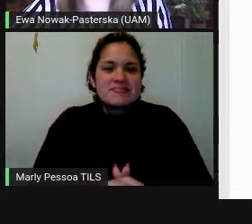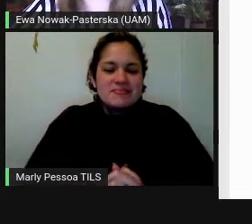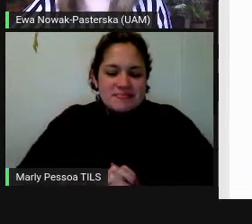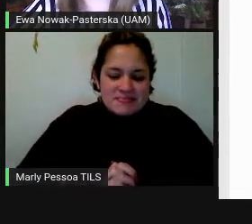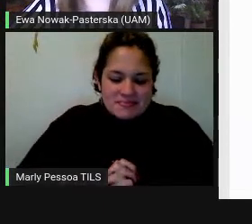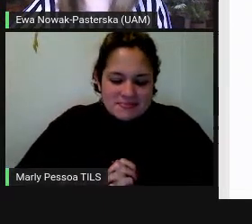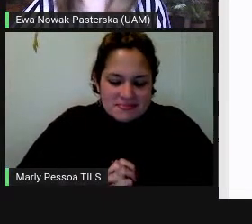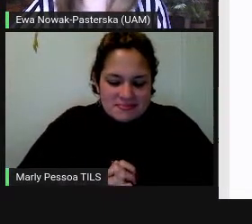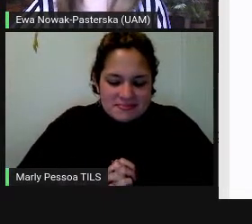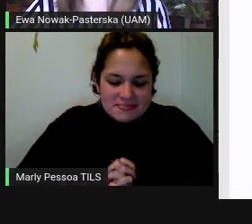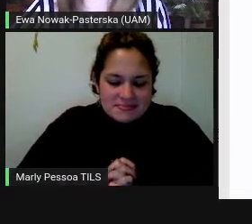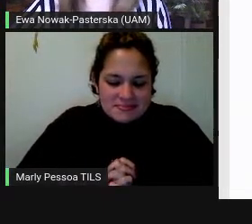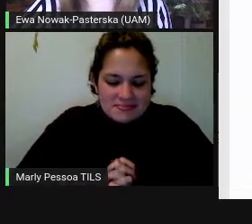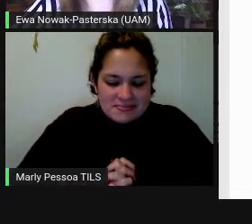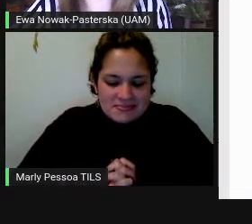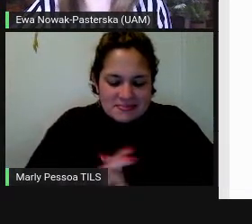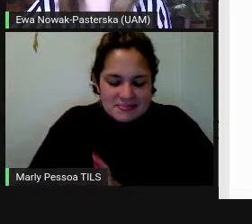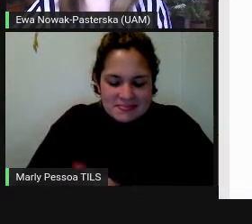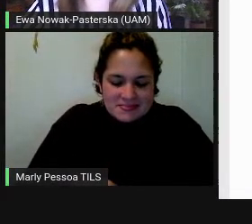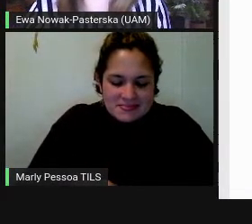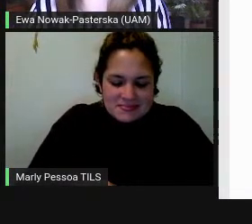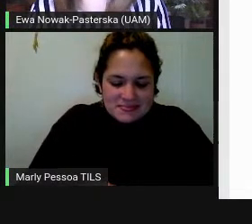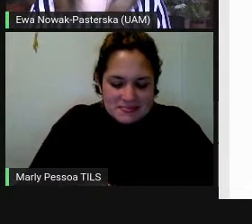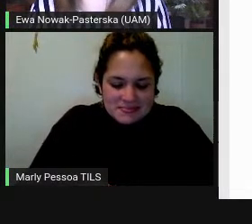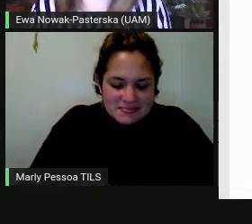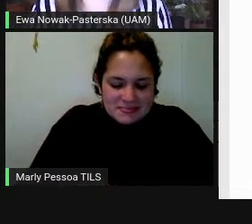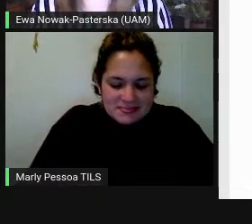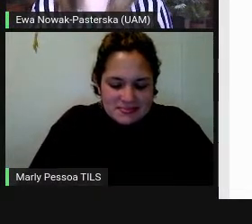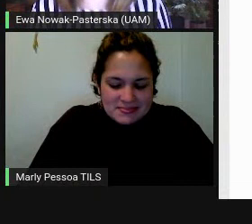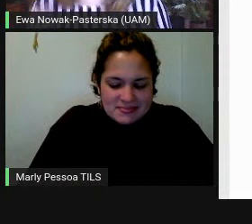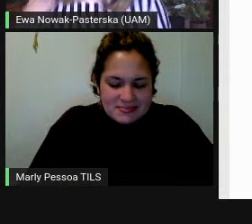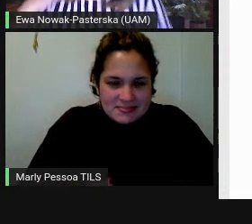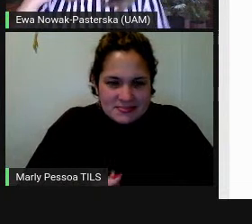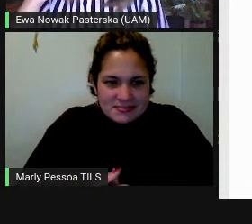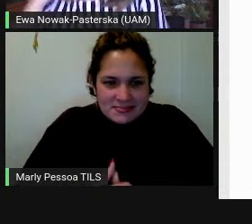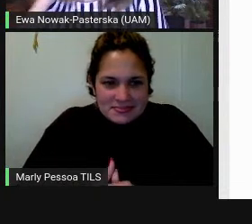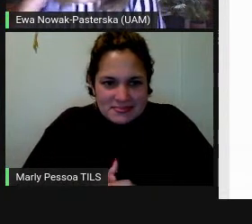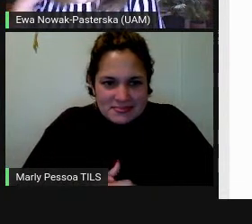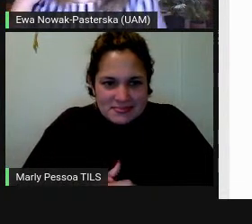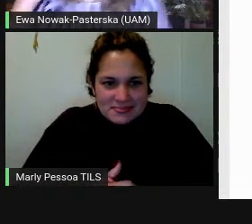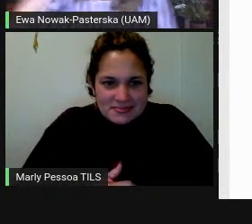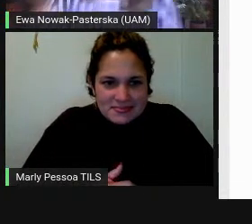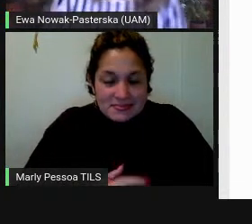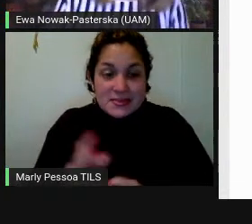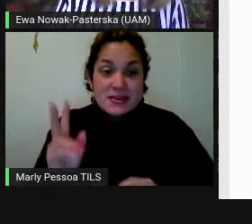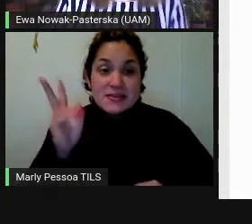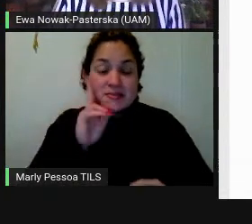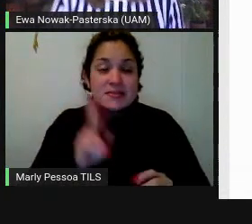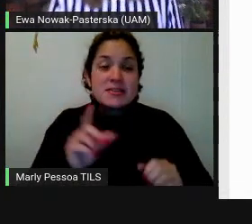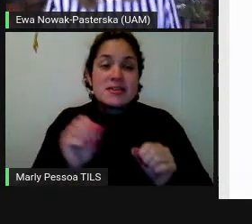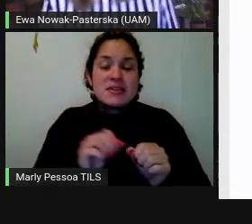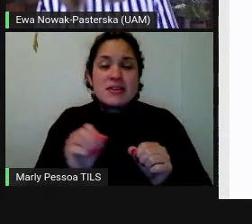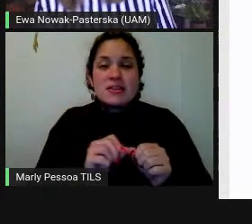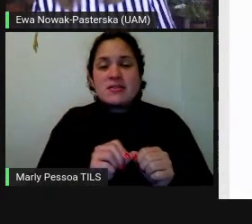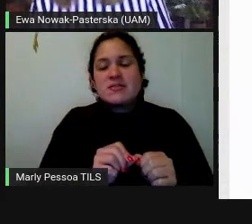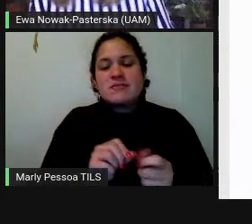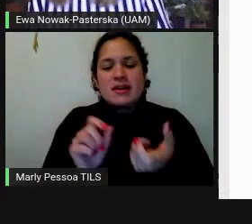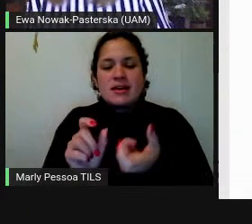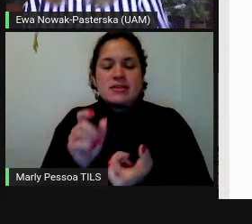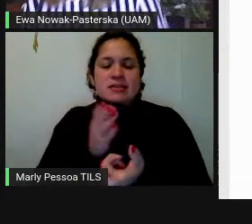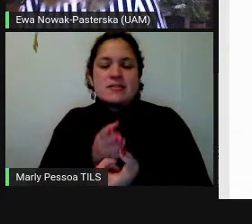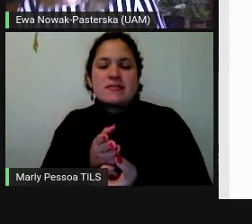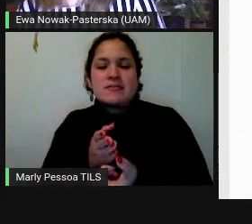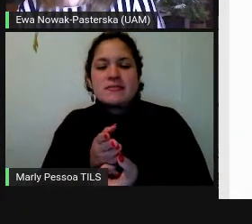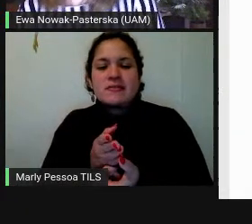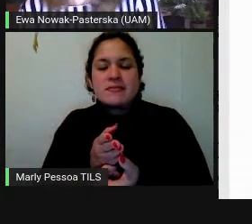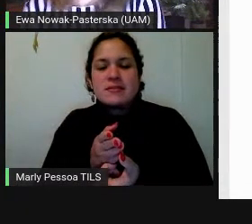regulacji prawnej, funkcjonowały tylko na zasadzie zwyczaju. Então esse sufixo ski